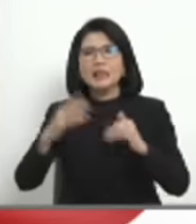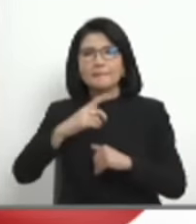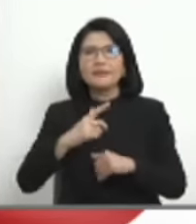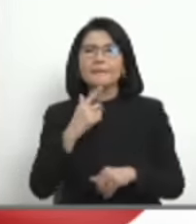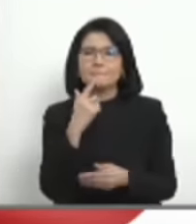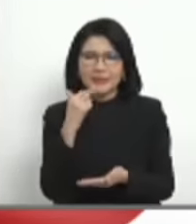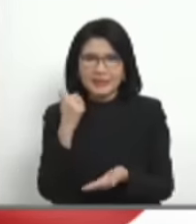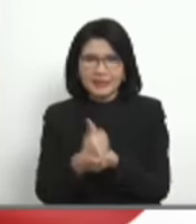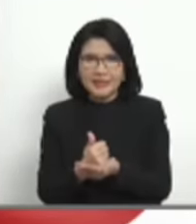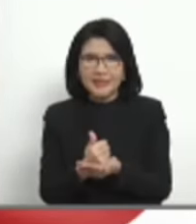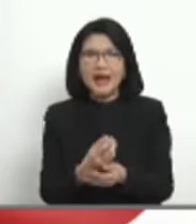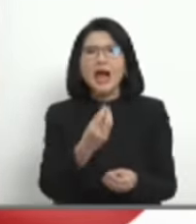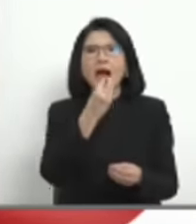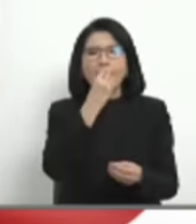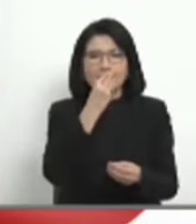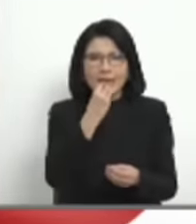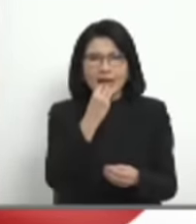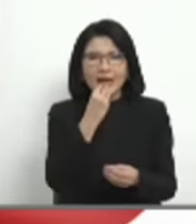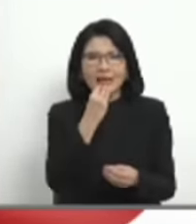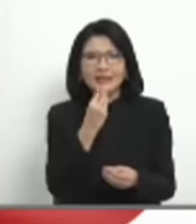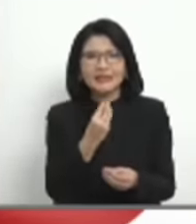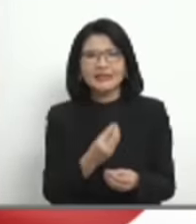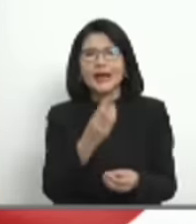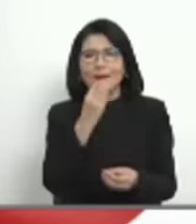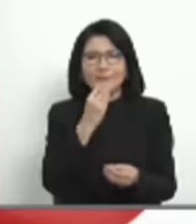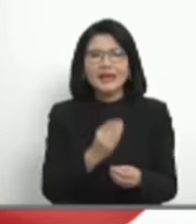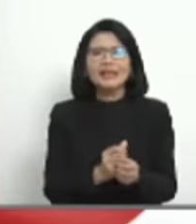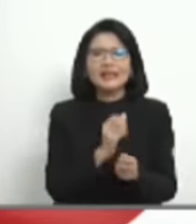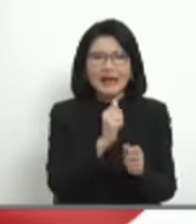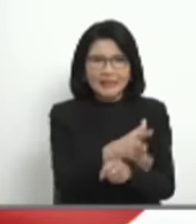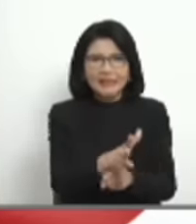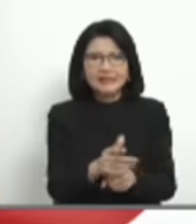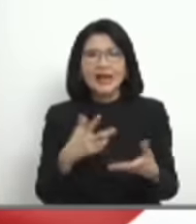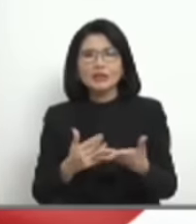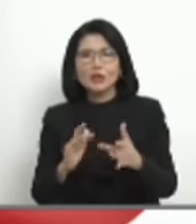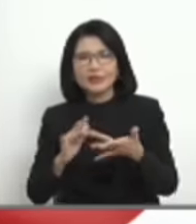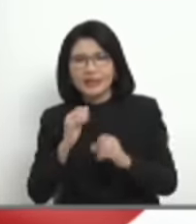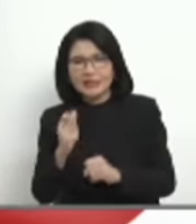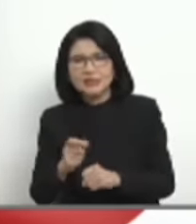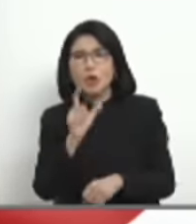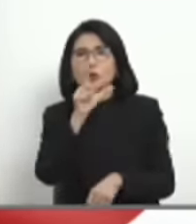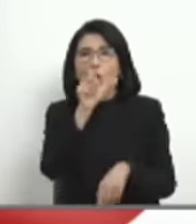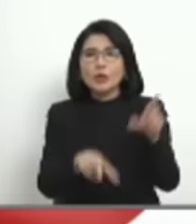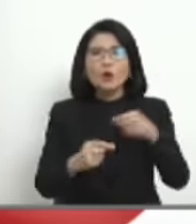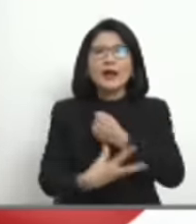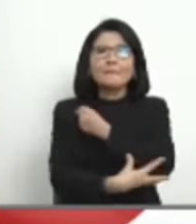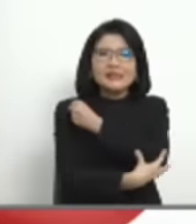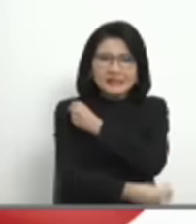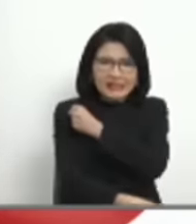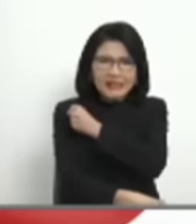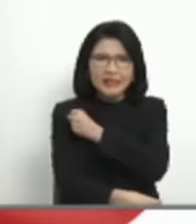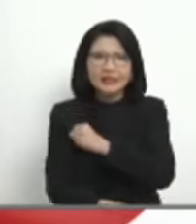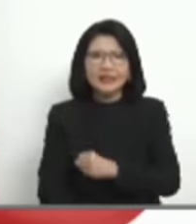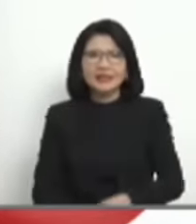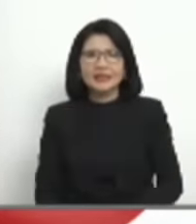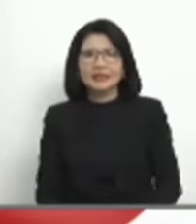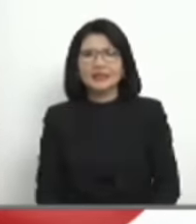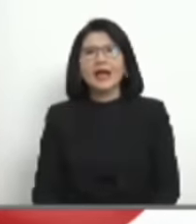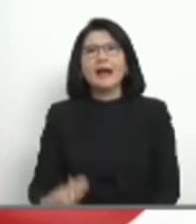gratis untuk orang yang sedang susah untuk orang miskin untuk orang kalangan bawah itu yang saya